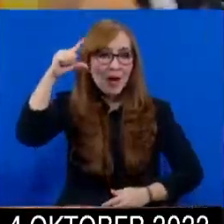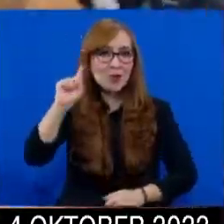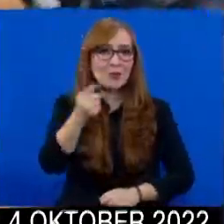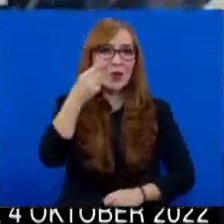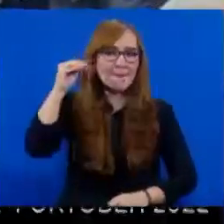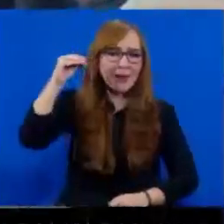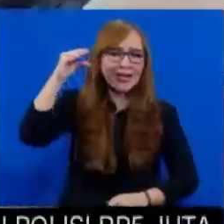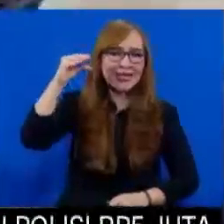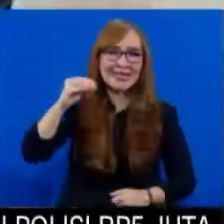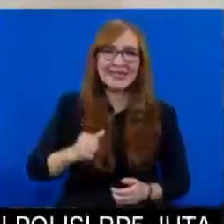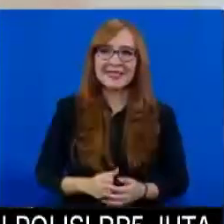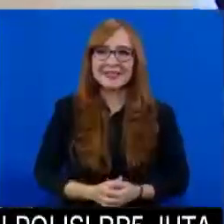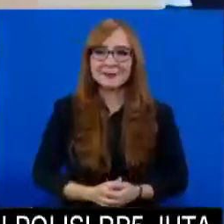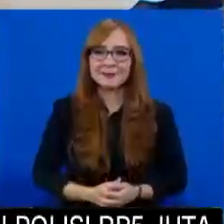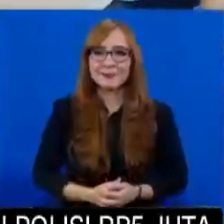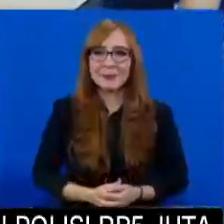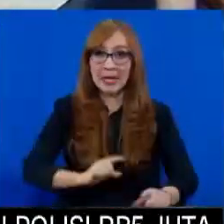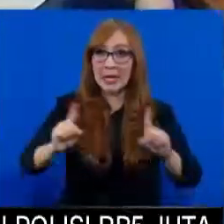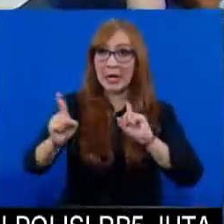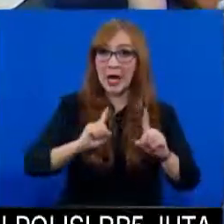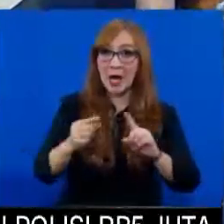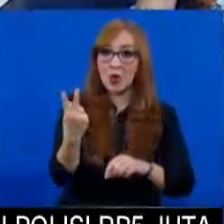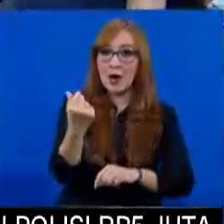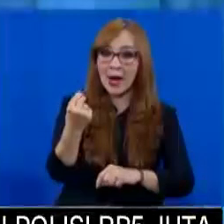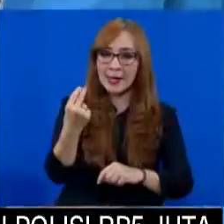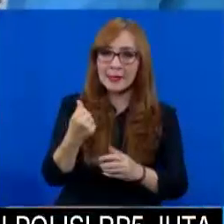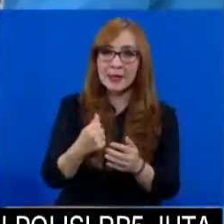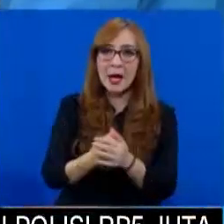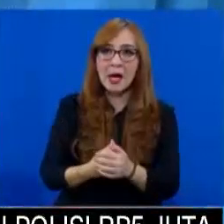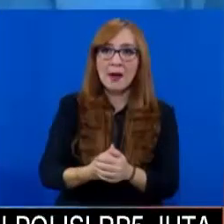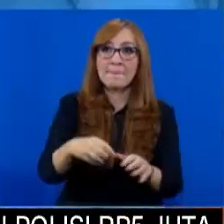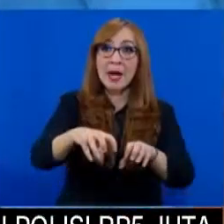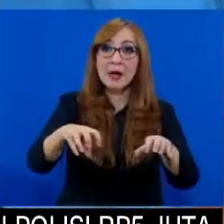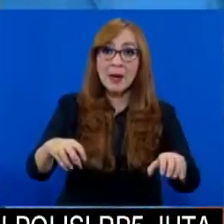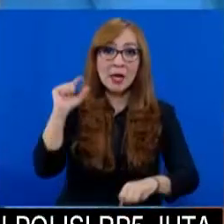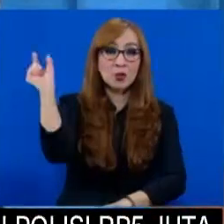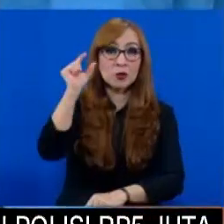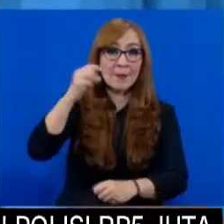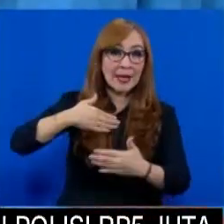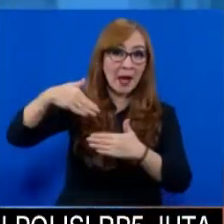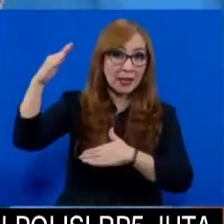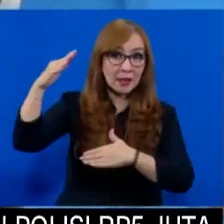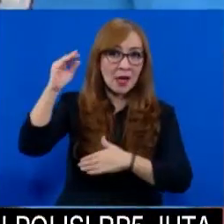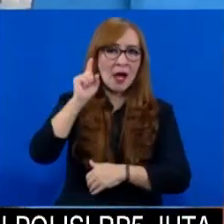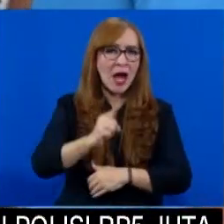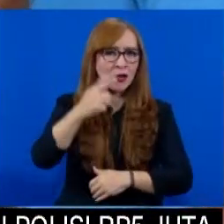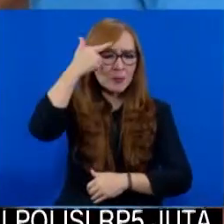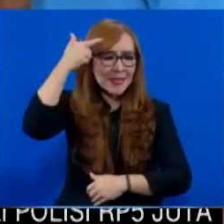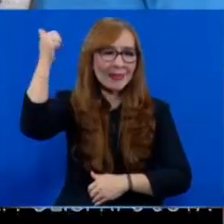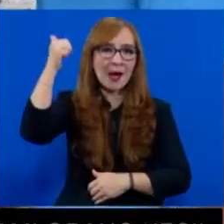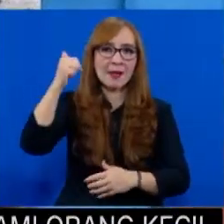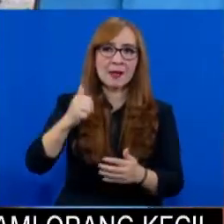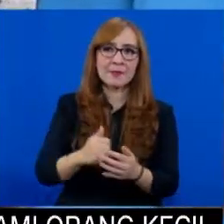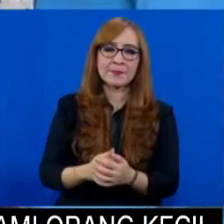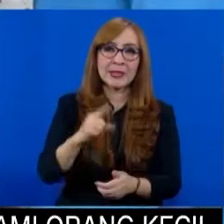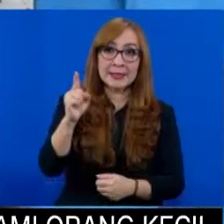pintar-pintar menyiasati bila harga bahan pokok tengah melejit tajam. Waktu cabai, ya lumayan juga ya. Karena biasa satu